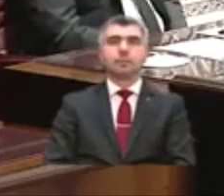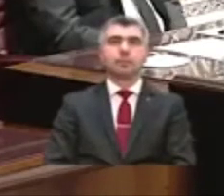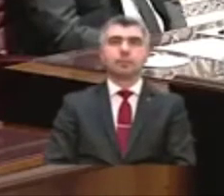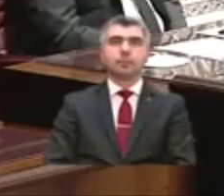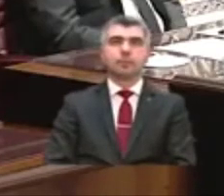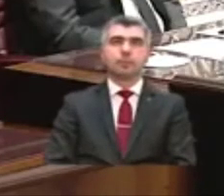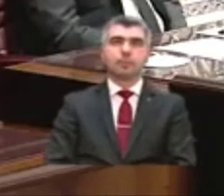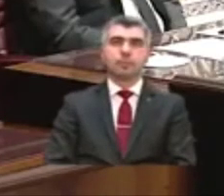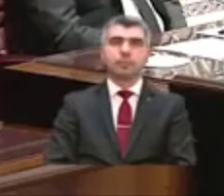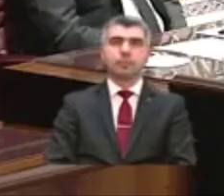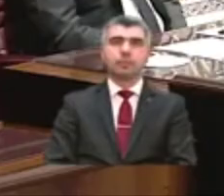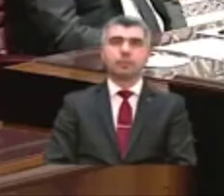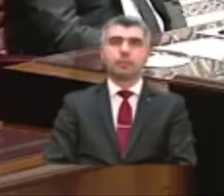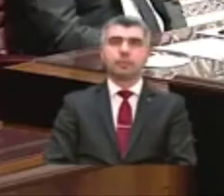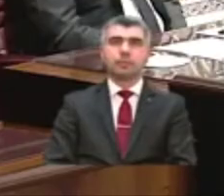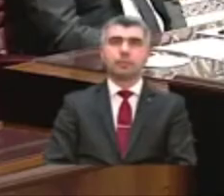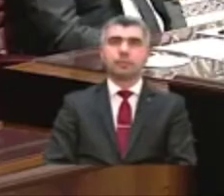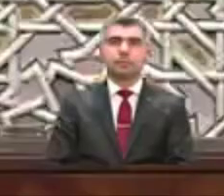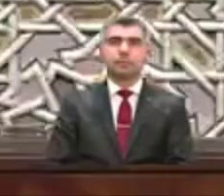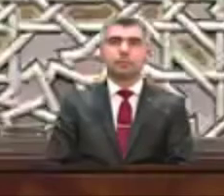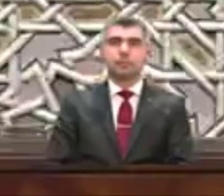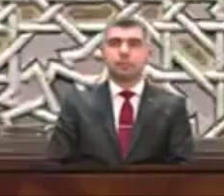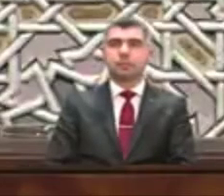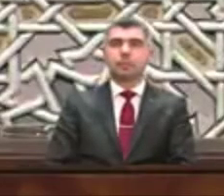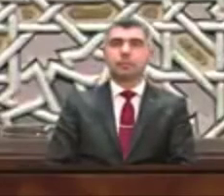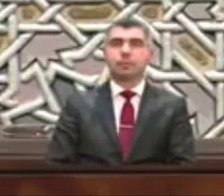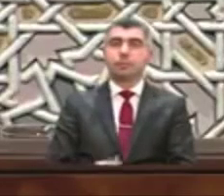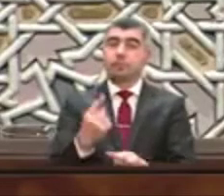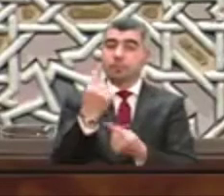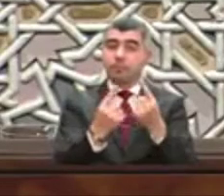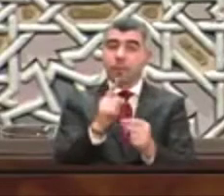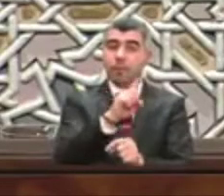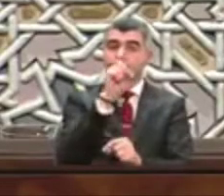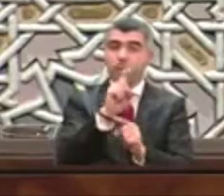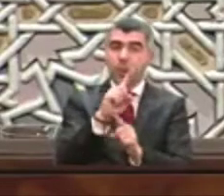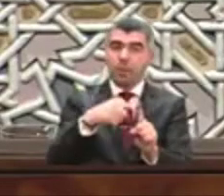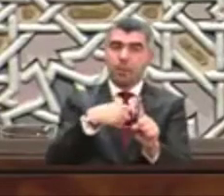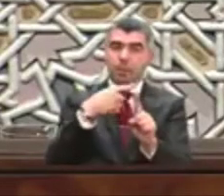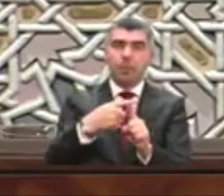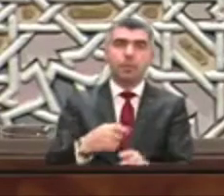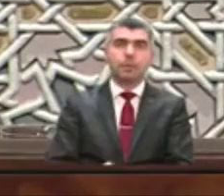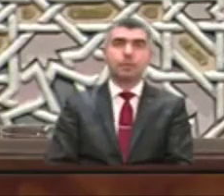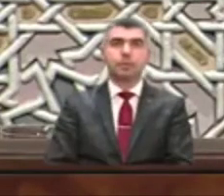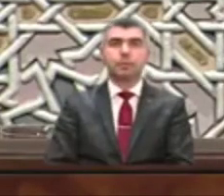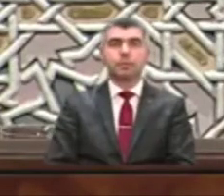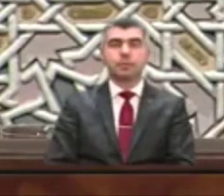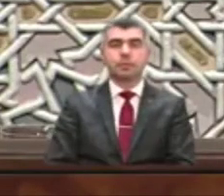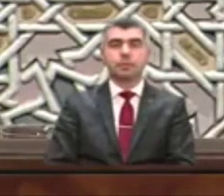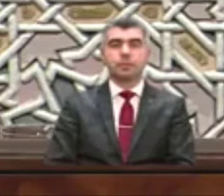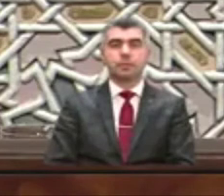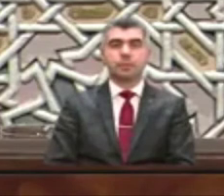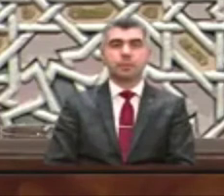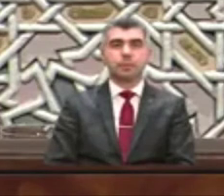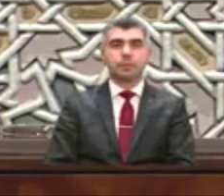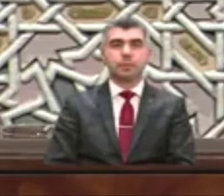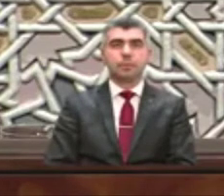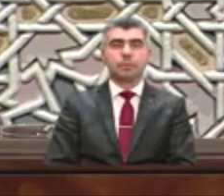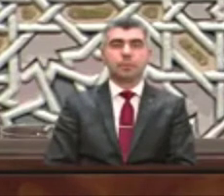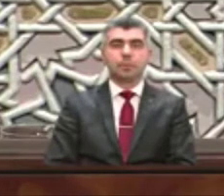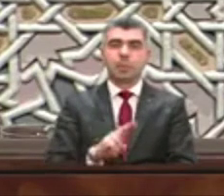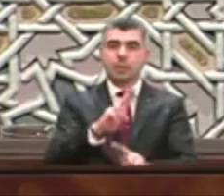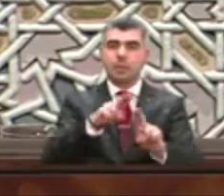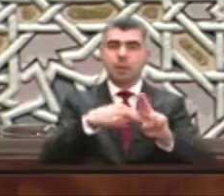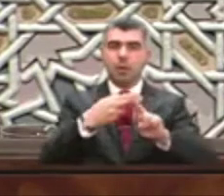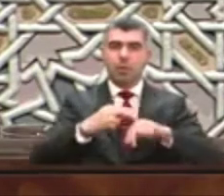شكراً. سيد النائب المحترم، هل هناك من تعقيب إضافي آخر في الموضوع؟ دائما لا يبدو. سيد الوزير